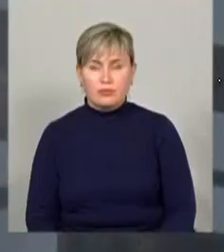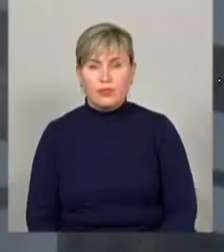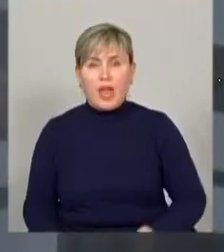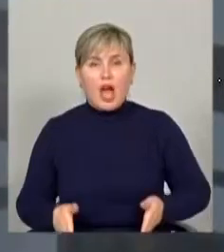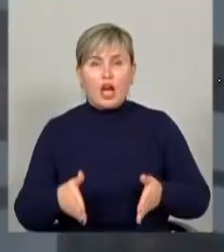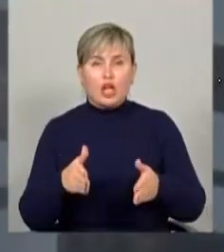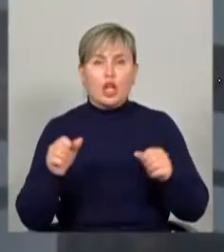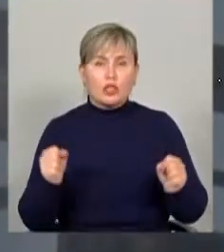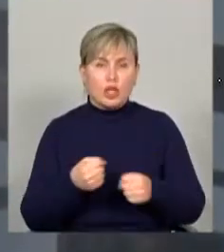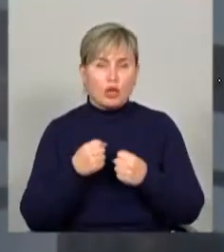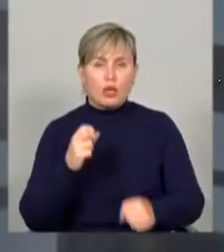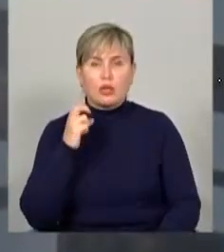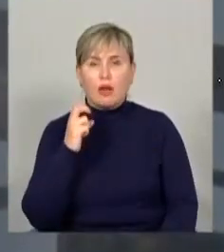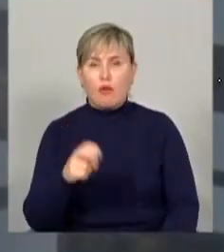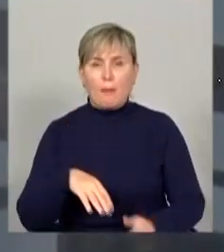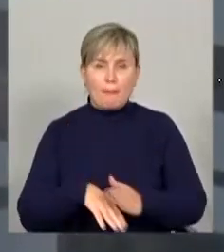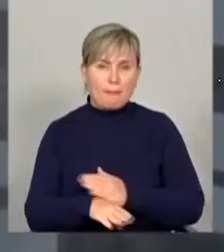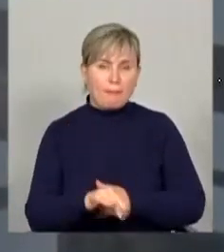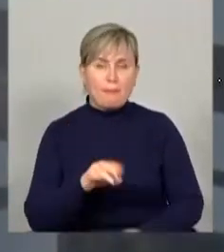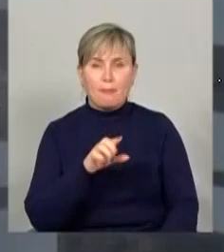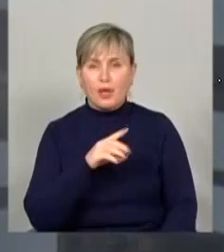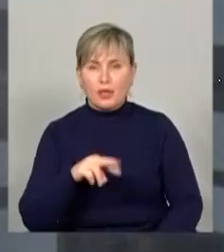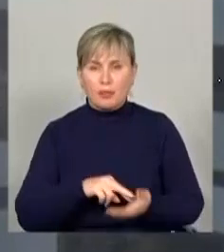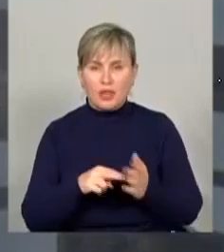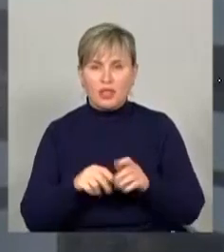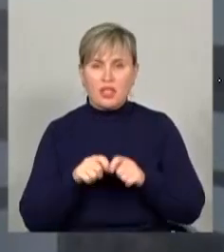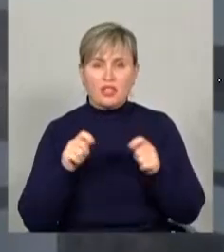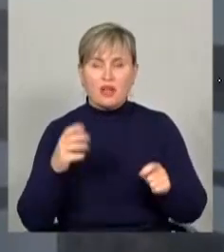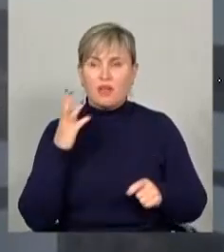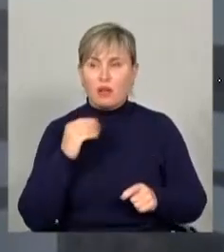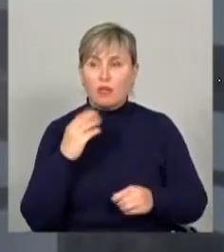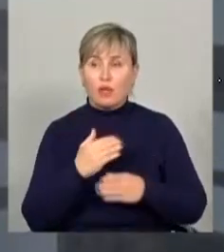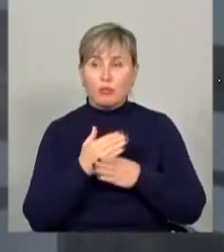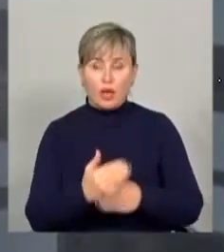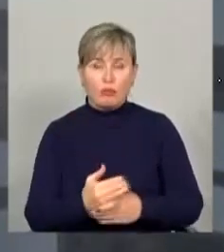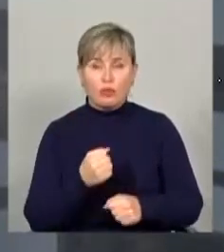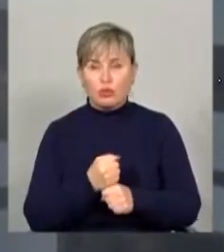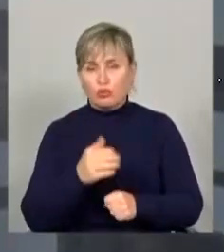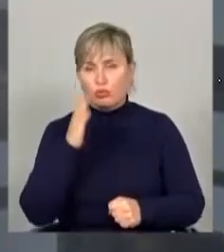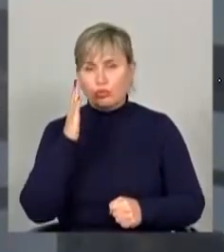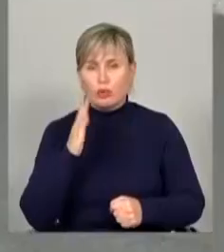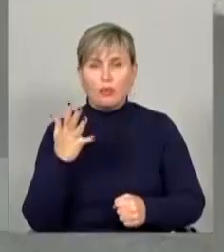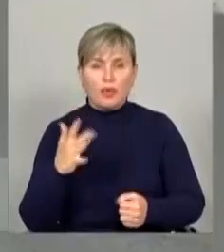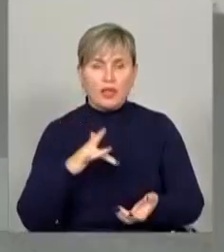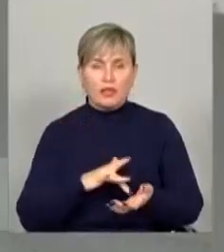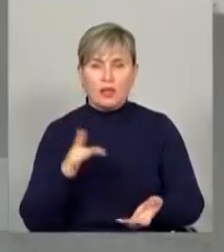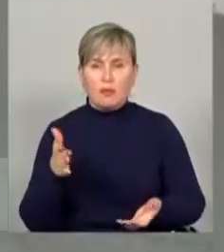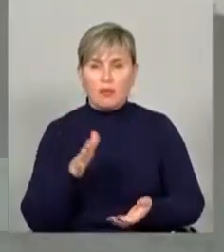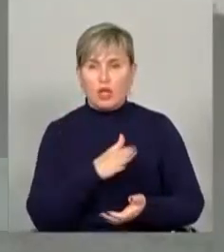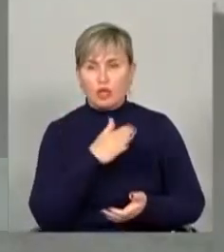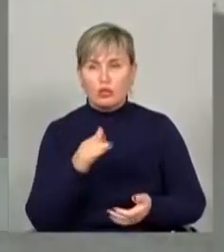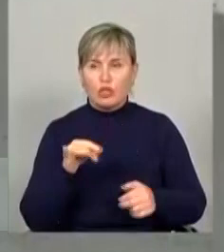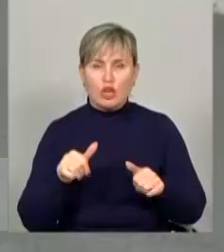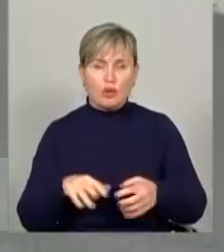Коридоры скоростного трамвая, метро и БРТ планируют создать в Алматы. Они помогут связать в будущем 5 полицентров между собой и